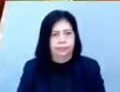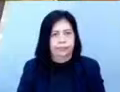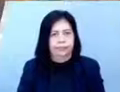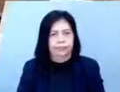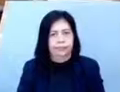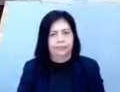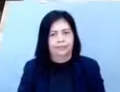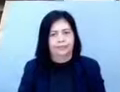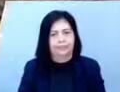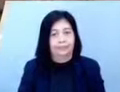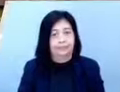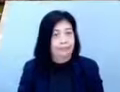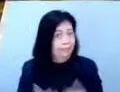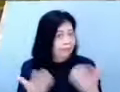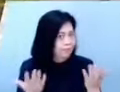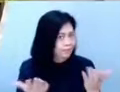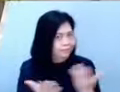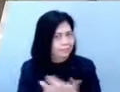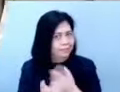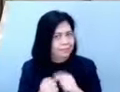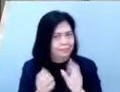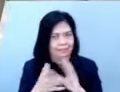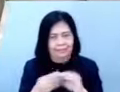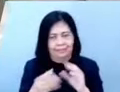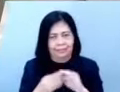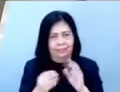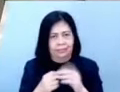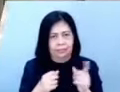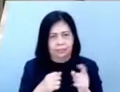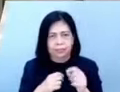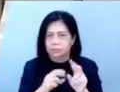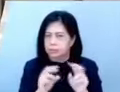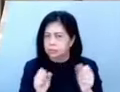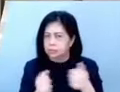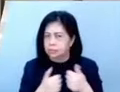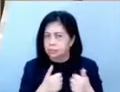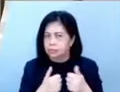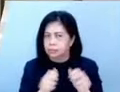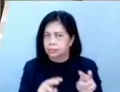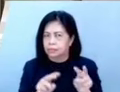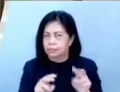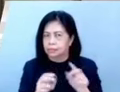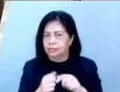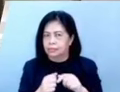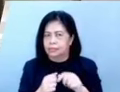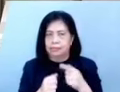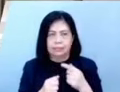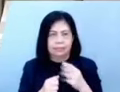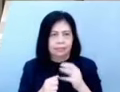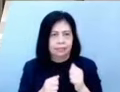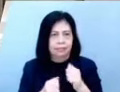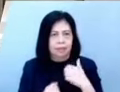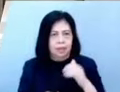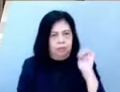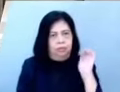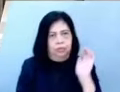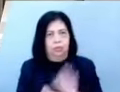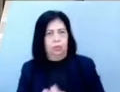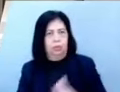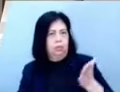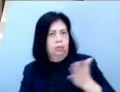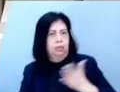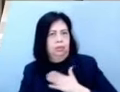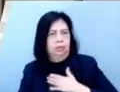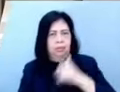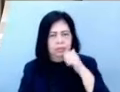Eto na guys, may panibagong kwento ang agawan ng ang aabangan sa GMA Prime, ang asawa ng asawa ko. Pero ang